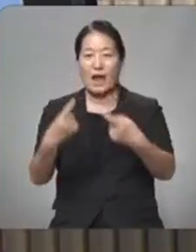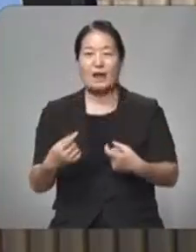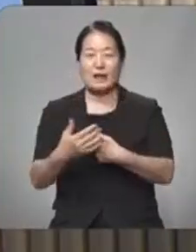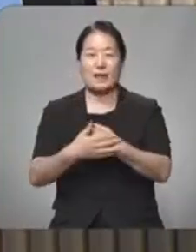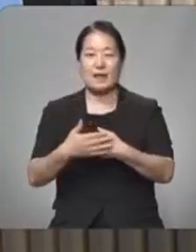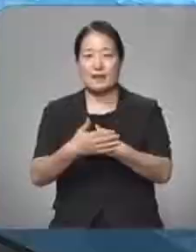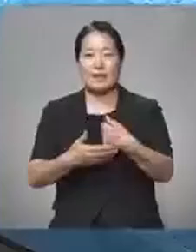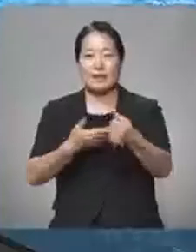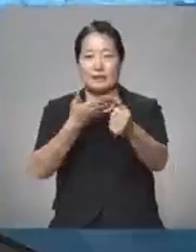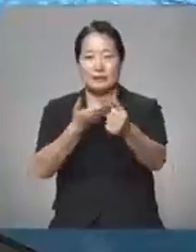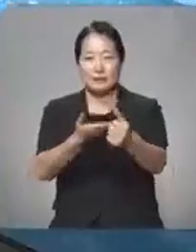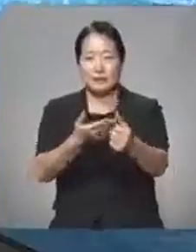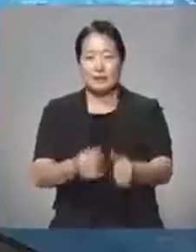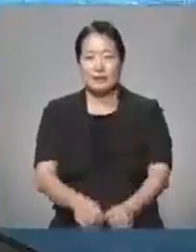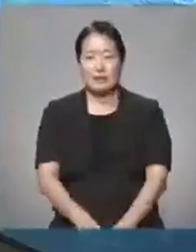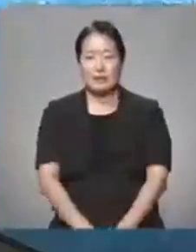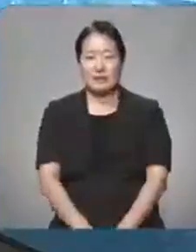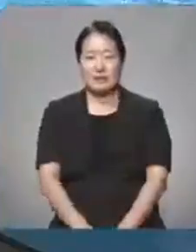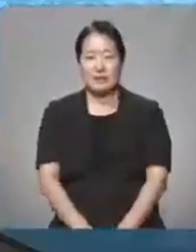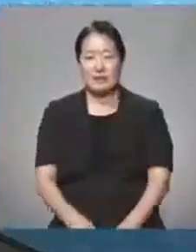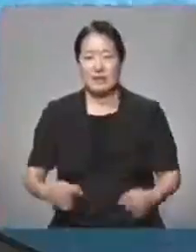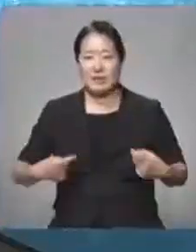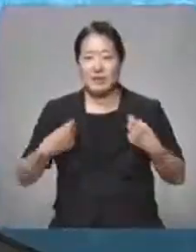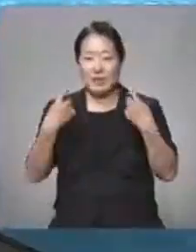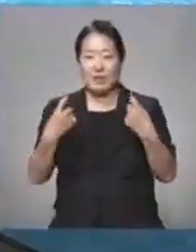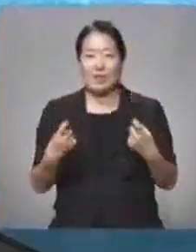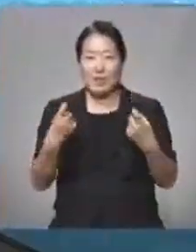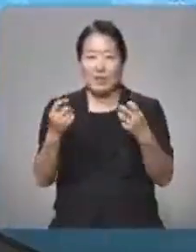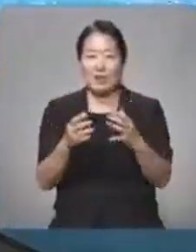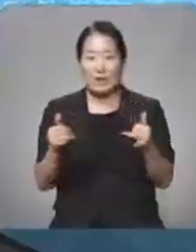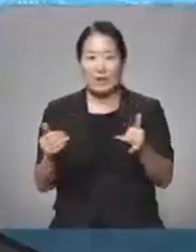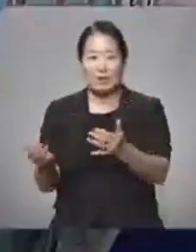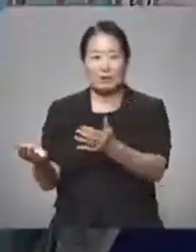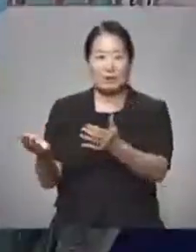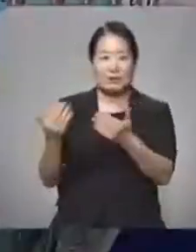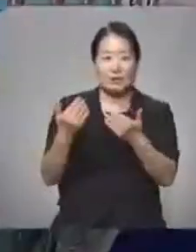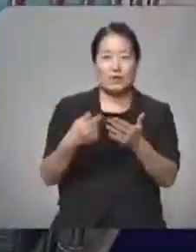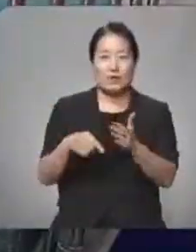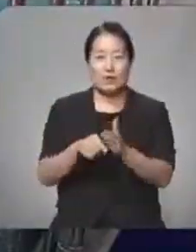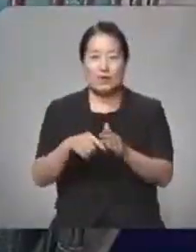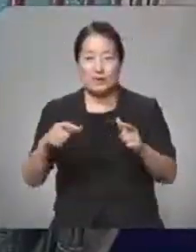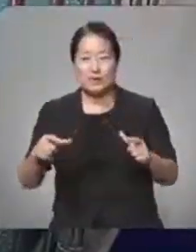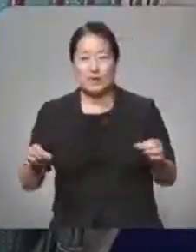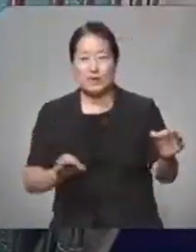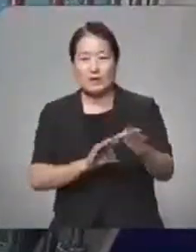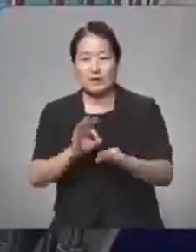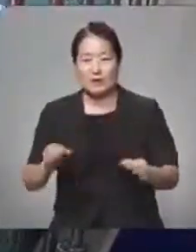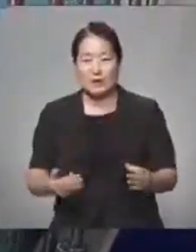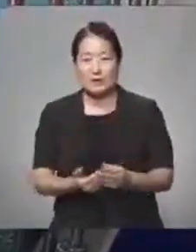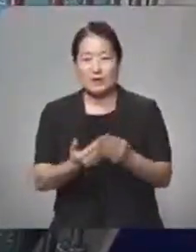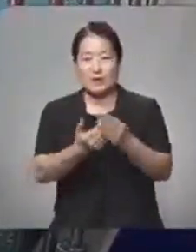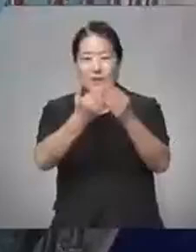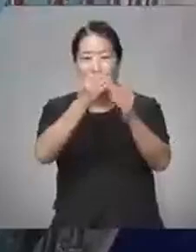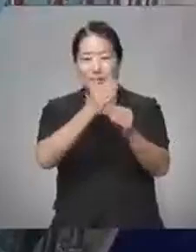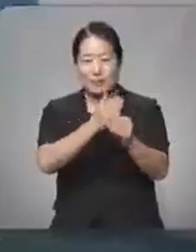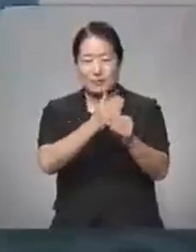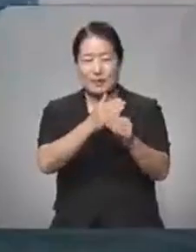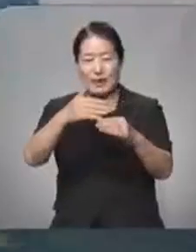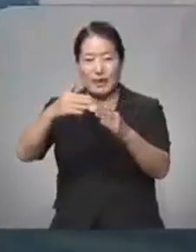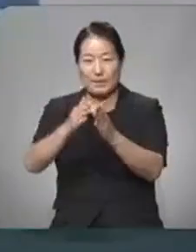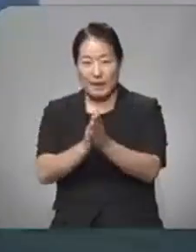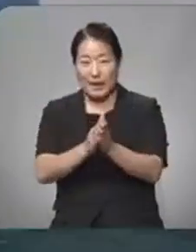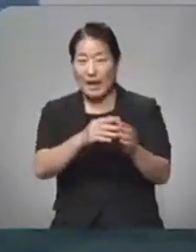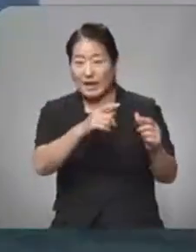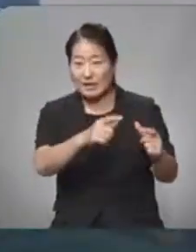할인해 주고 있기 때문입니다 관광객을 유치를 통해 지역 경제를 활성화시키고 있습니다 폐광지역 주민 할인은 각